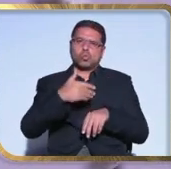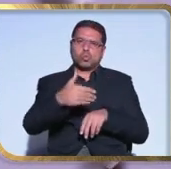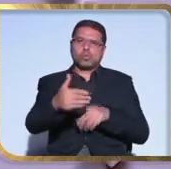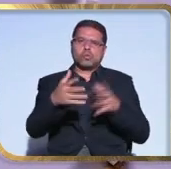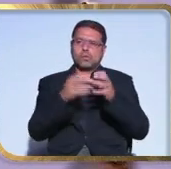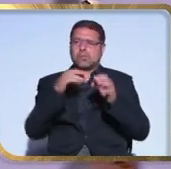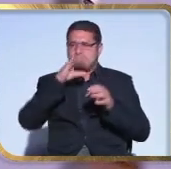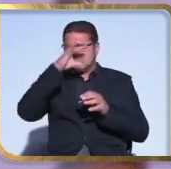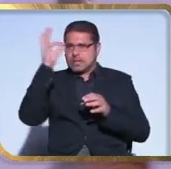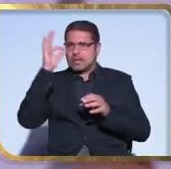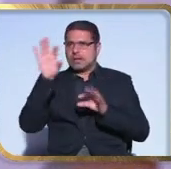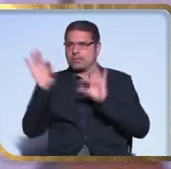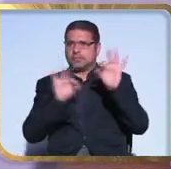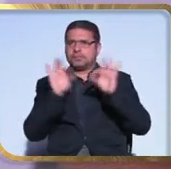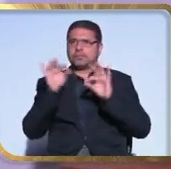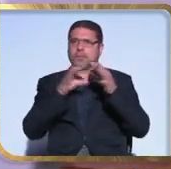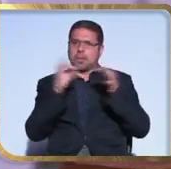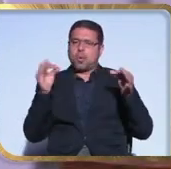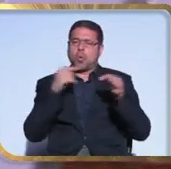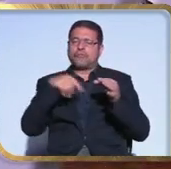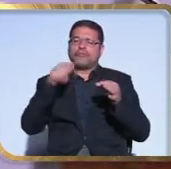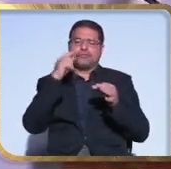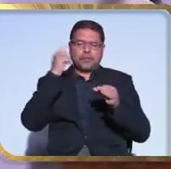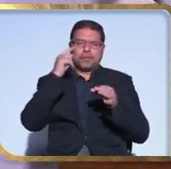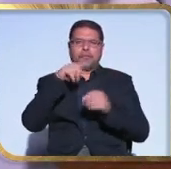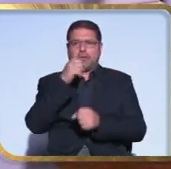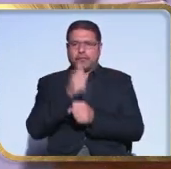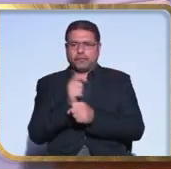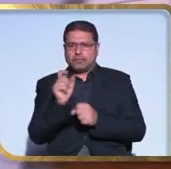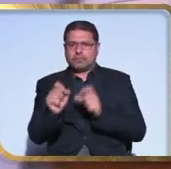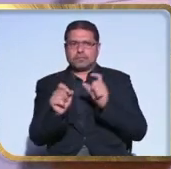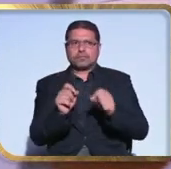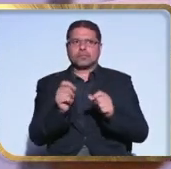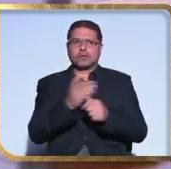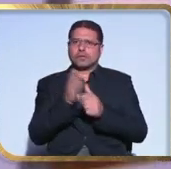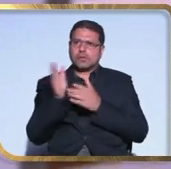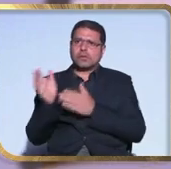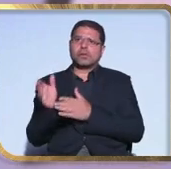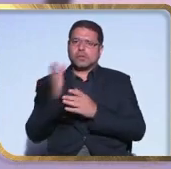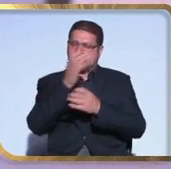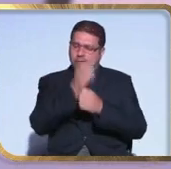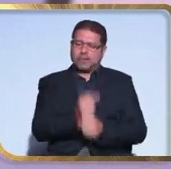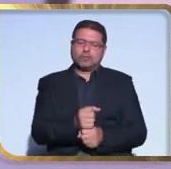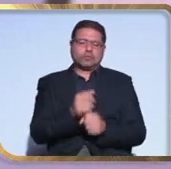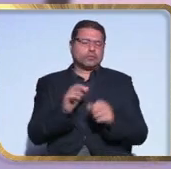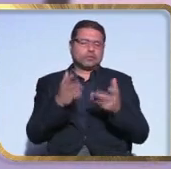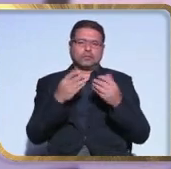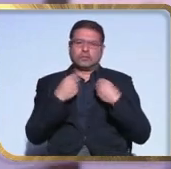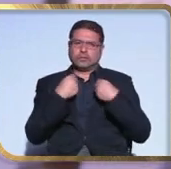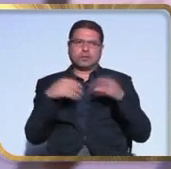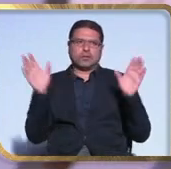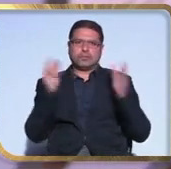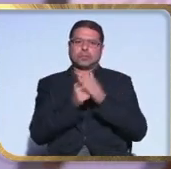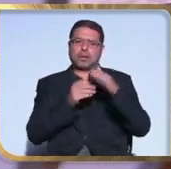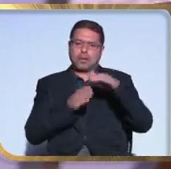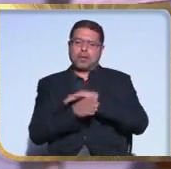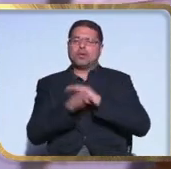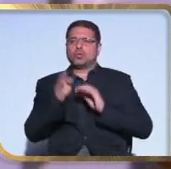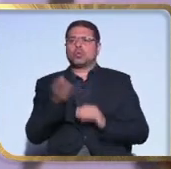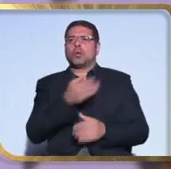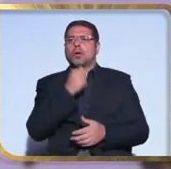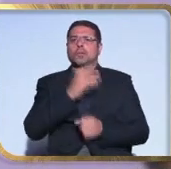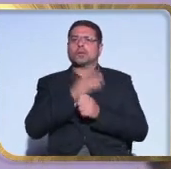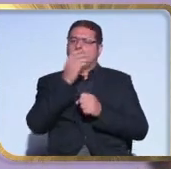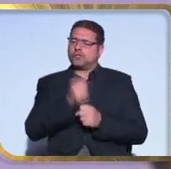بندي بس موضوعات عشان نقف انه السنه محفوظه محفوظه في بيت رسول الله عليه الصلاه